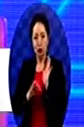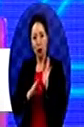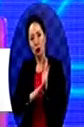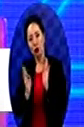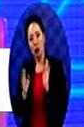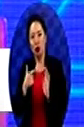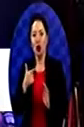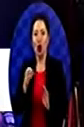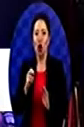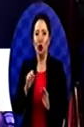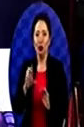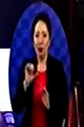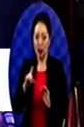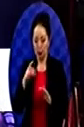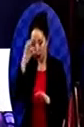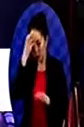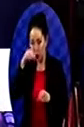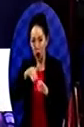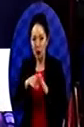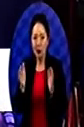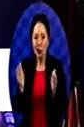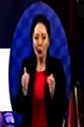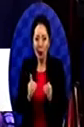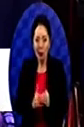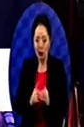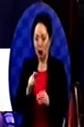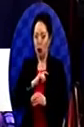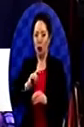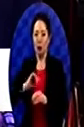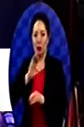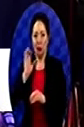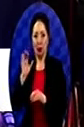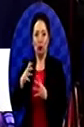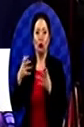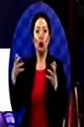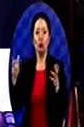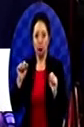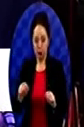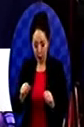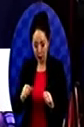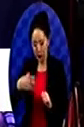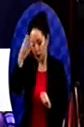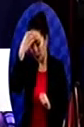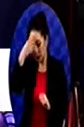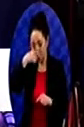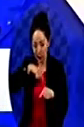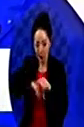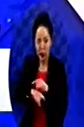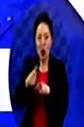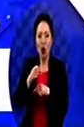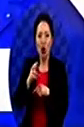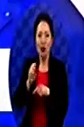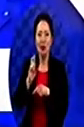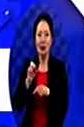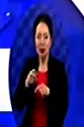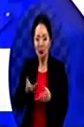геологийн салбарт төрийн оролцоо хомигдож, хувийн өвчл дамгаалсан гэж үзэж байгаа юм. Цаашид засгийн газар геологийн салбарыг дэмжих өргөтгөх